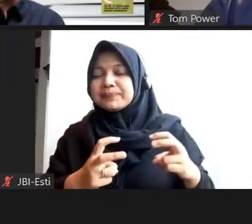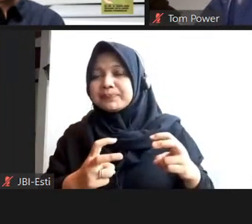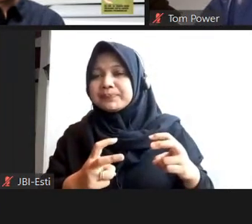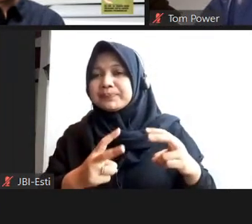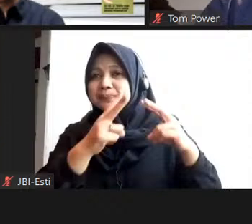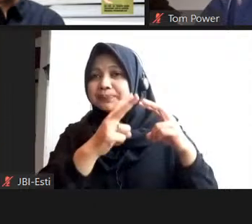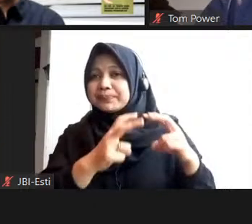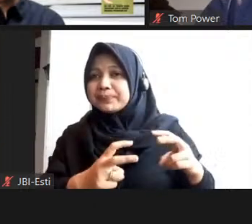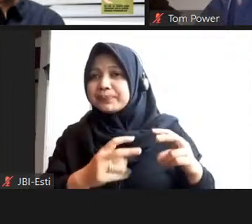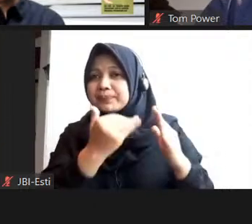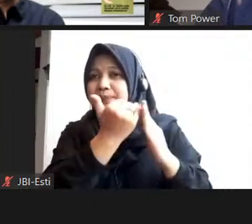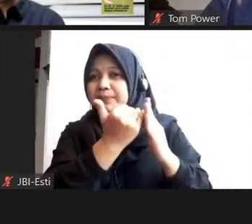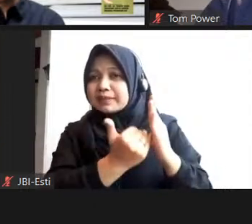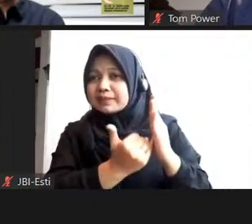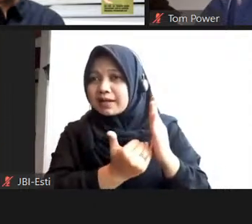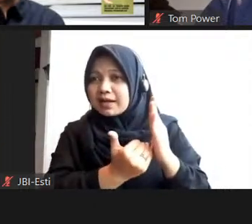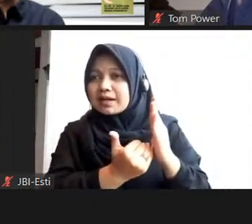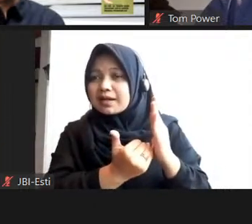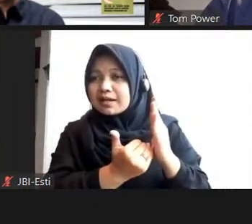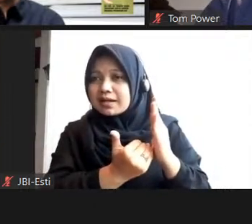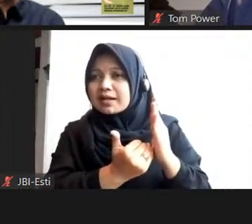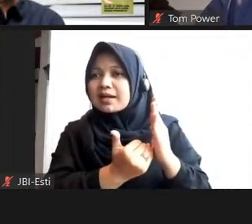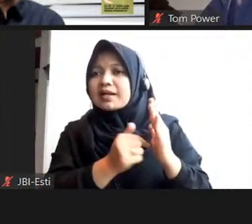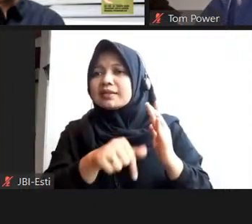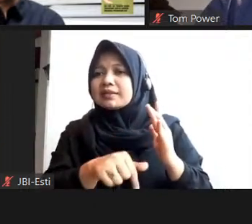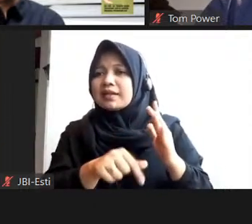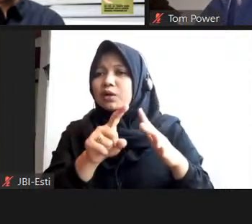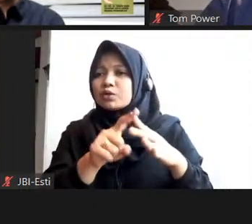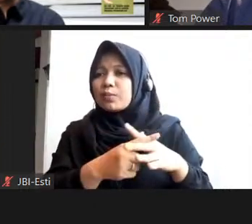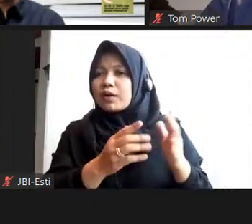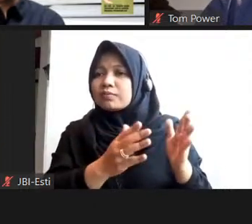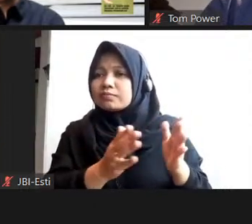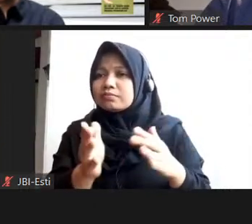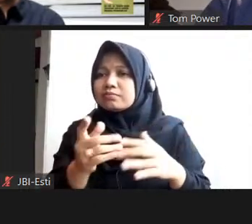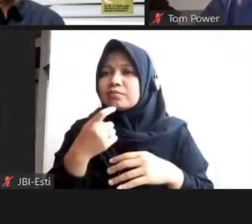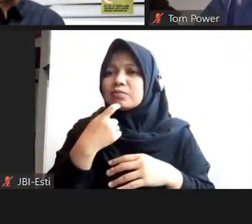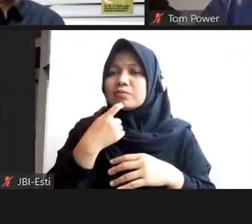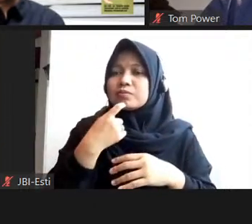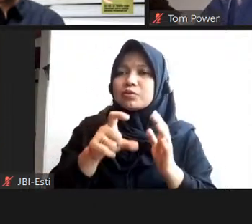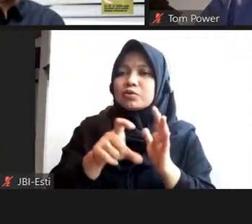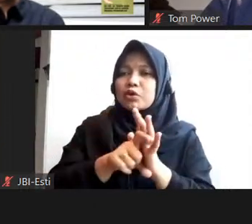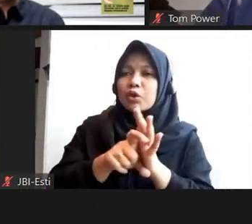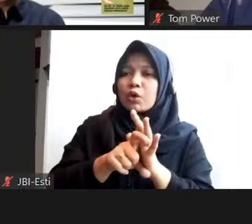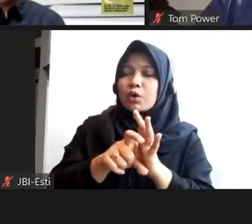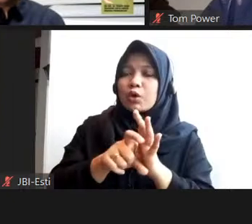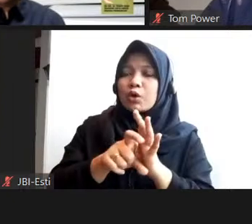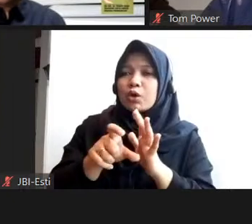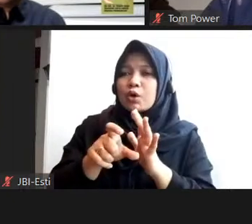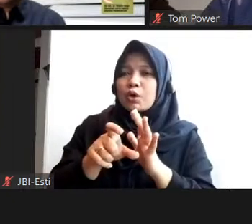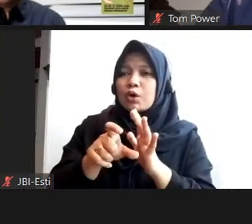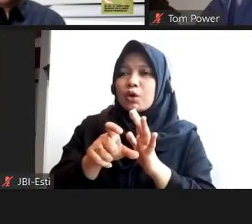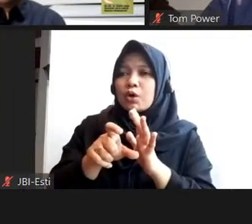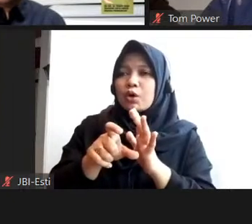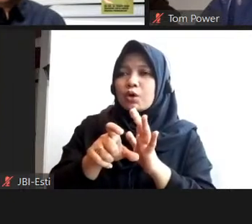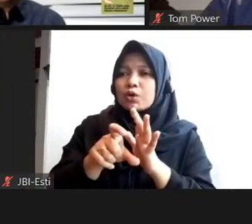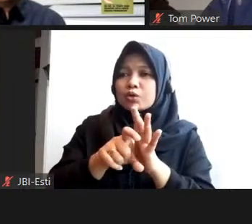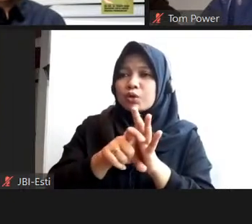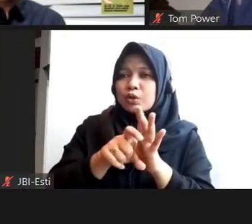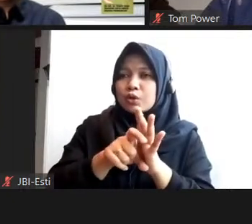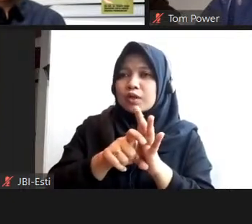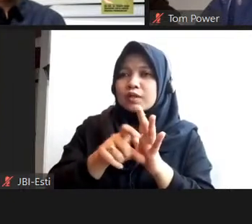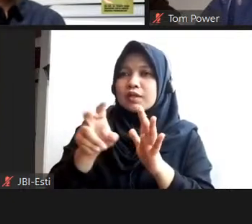lihat pengerahan influencer pada kebijakan ekonomi misalnya dengan kampanye sawit baik, lalu